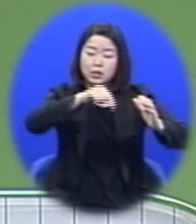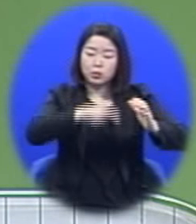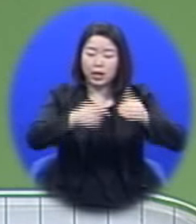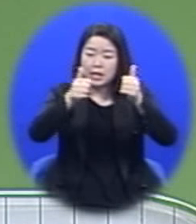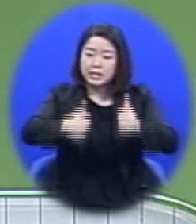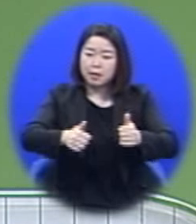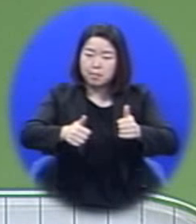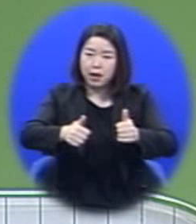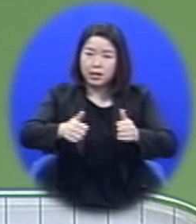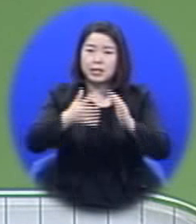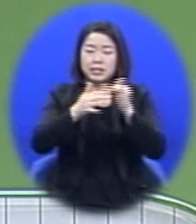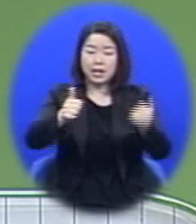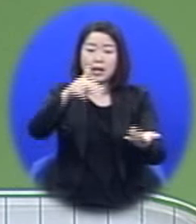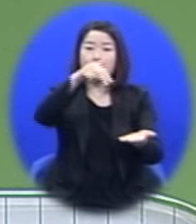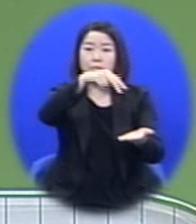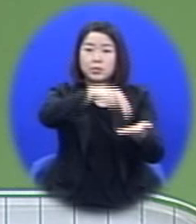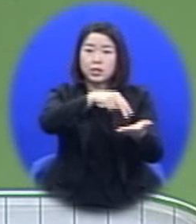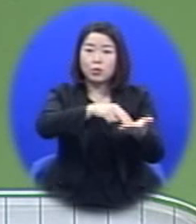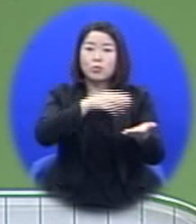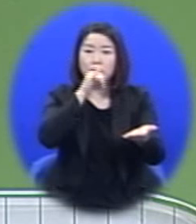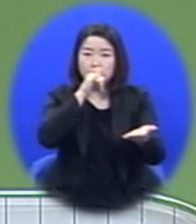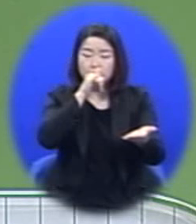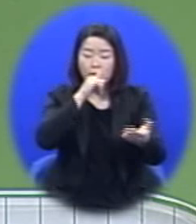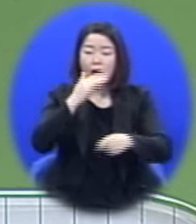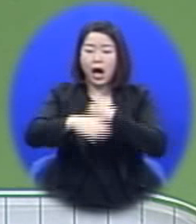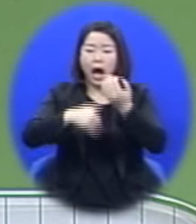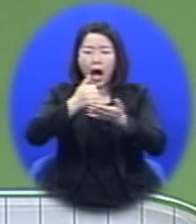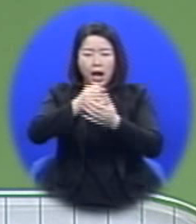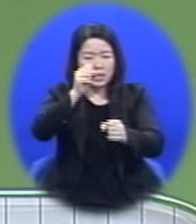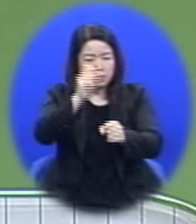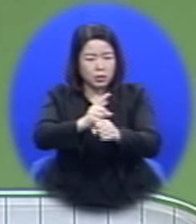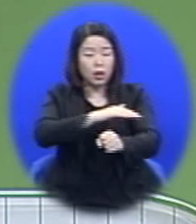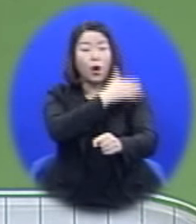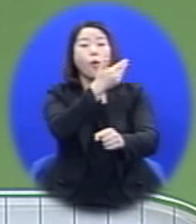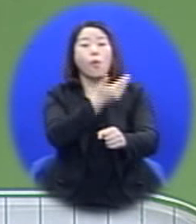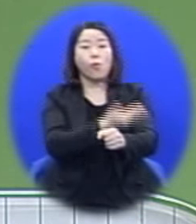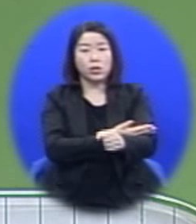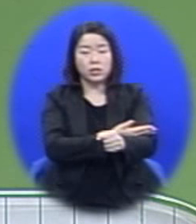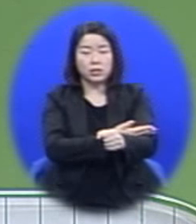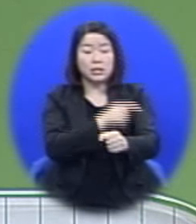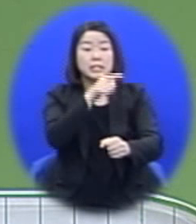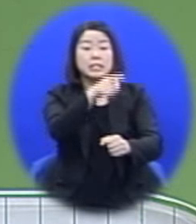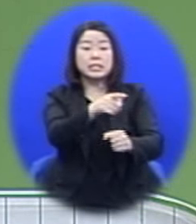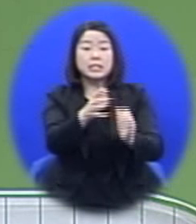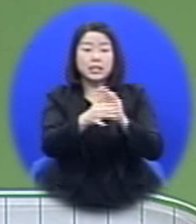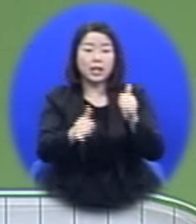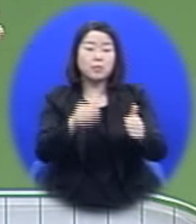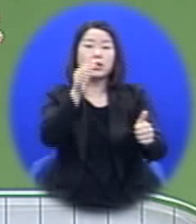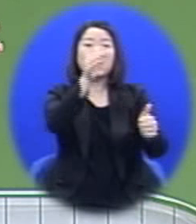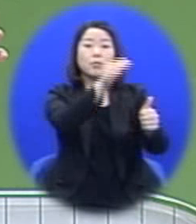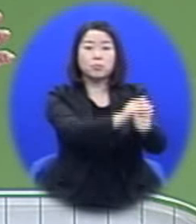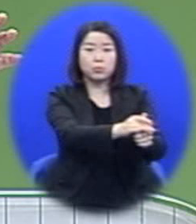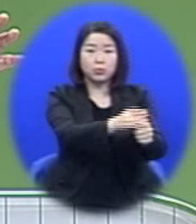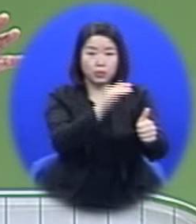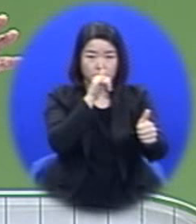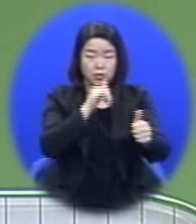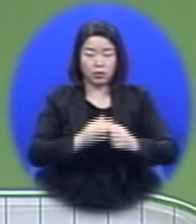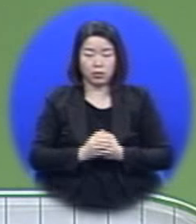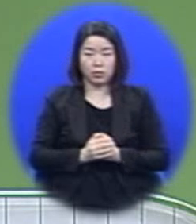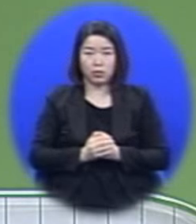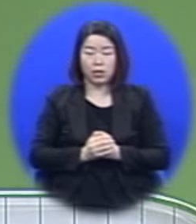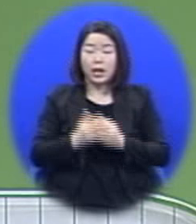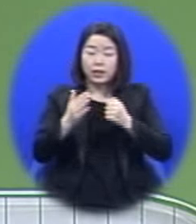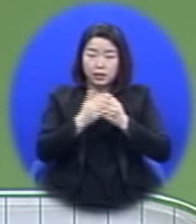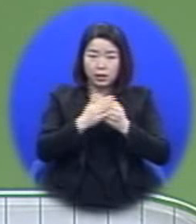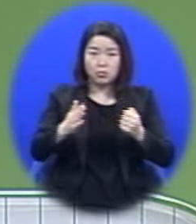세우셨습니다. 하나님의 속성을, 하나님의 권위를 하나님께서 그 사람에게 부여해 주셨다는 뜻이죠.